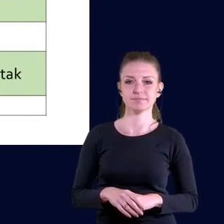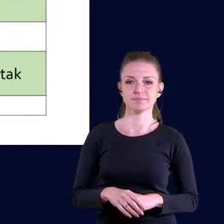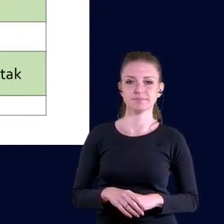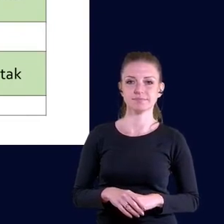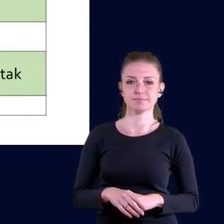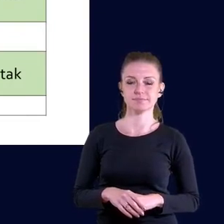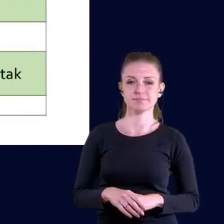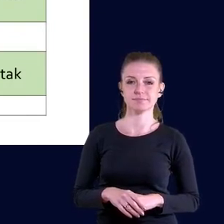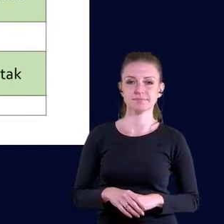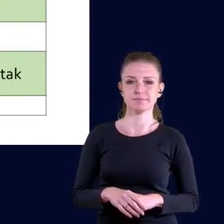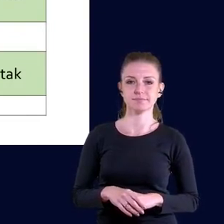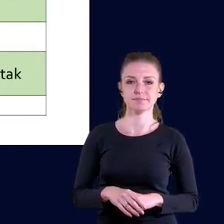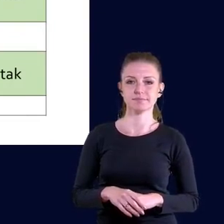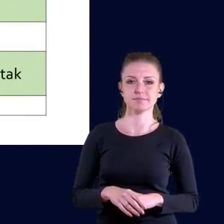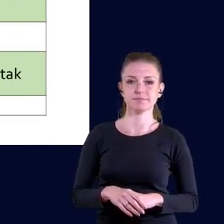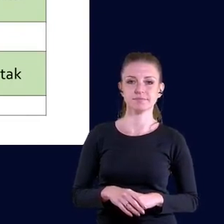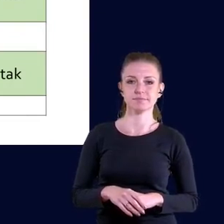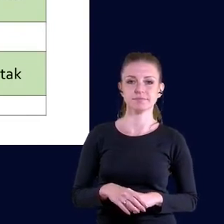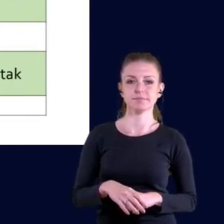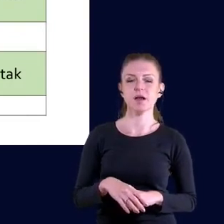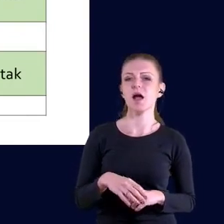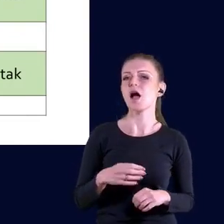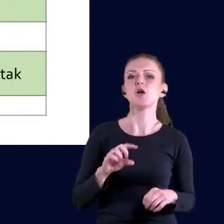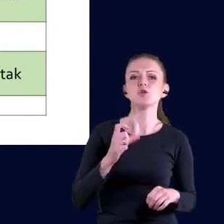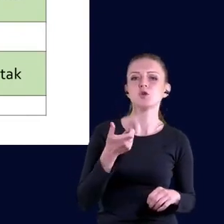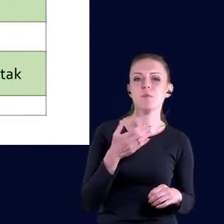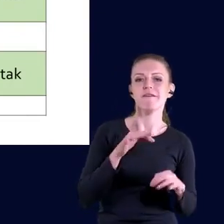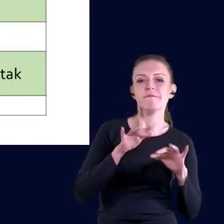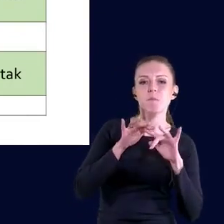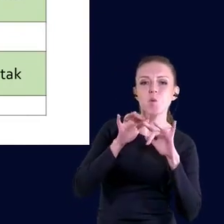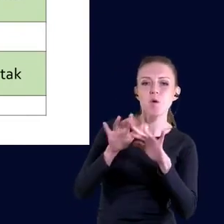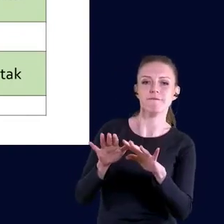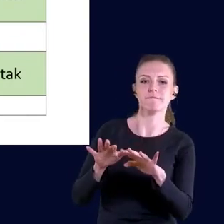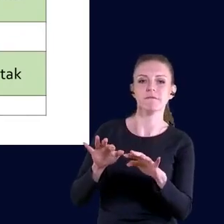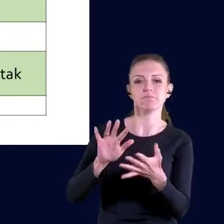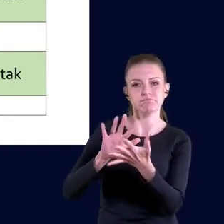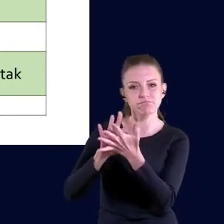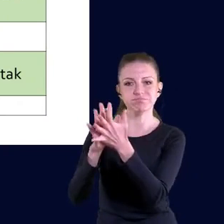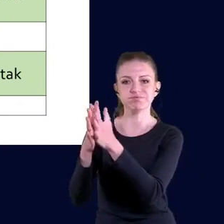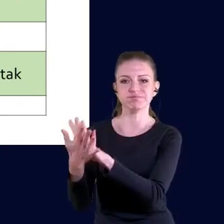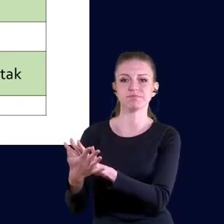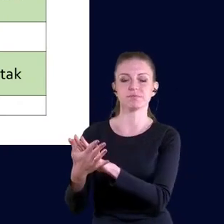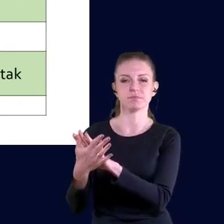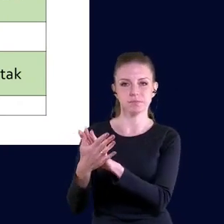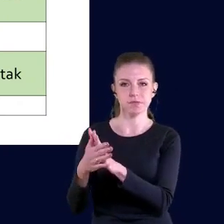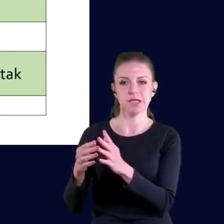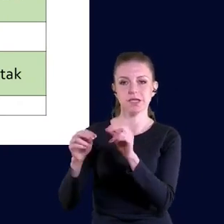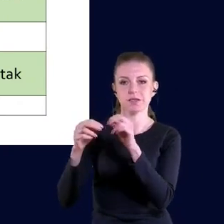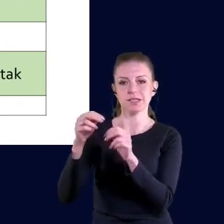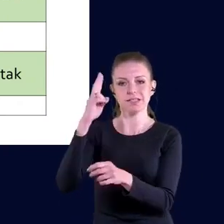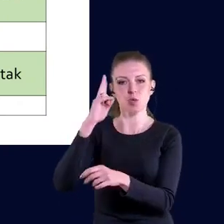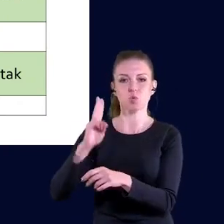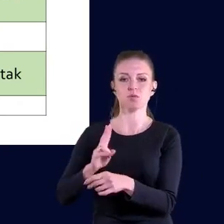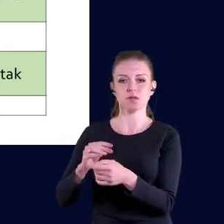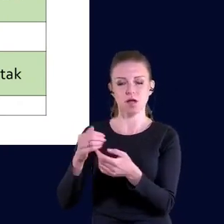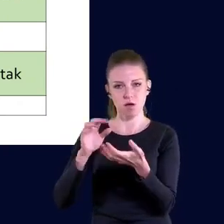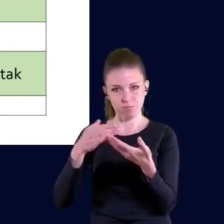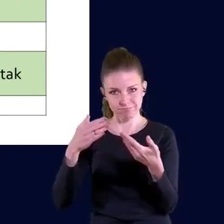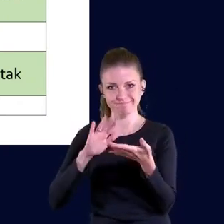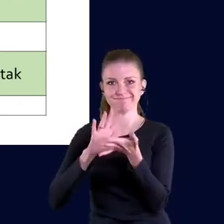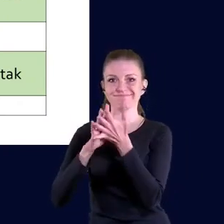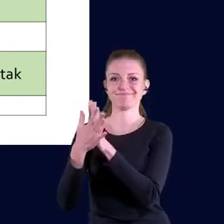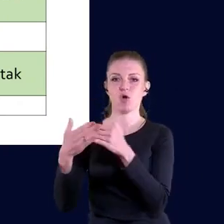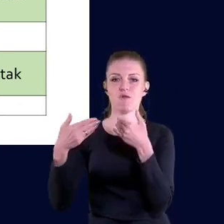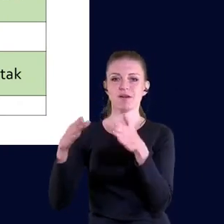czynniki odpowiedzialne za transformacji instytucji otwartej nauce polityki i wytyczne Unii